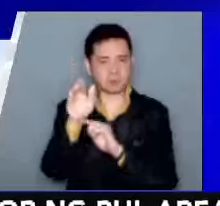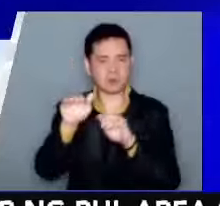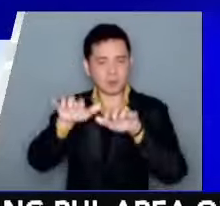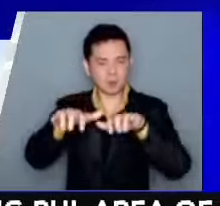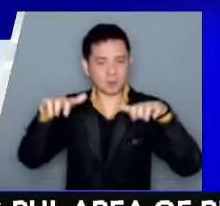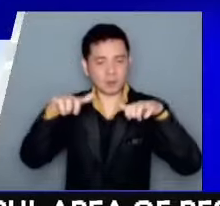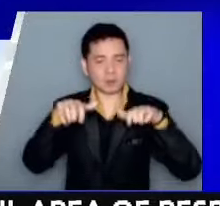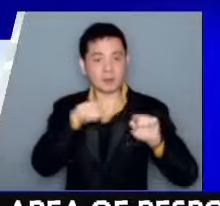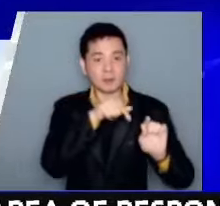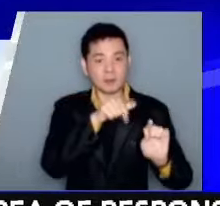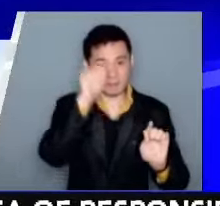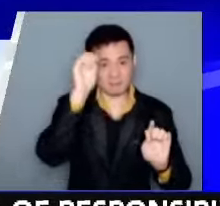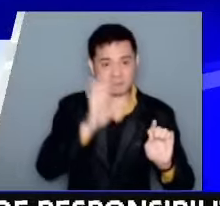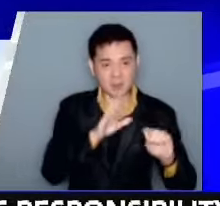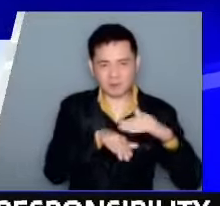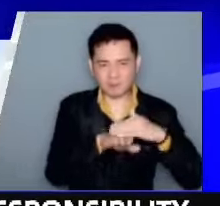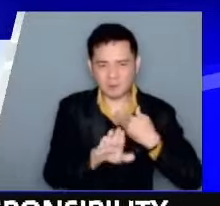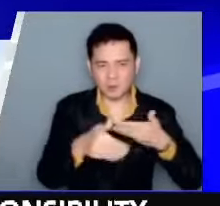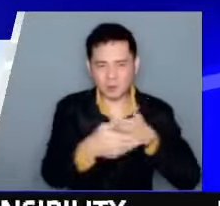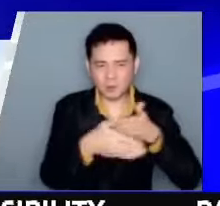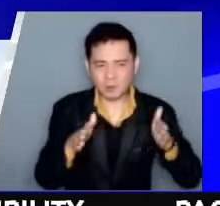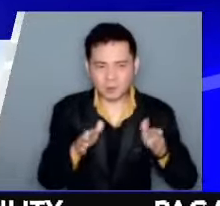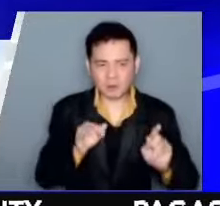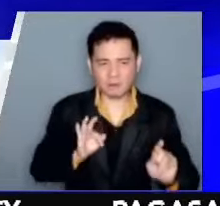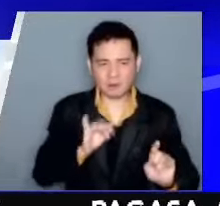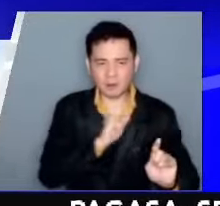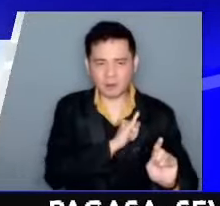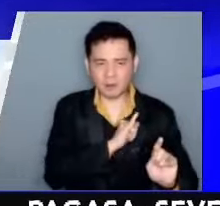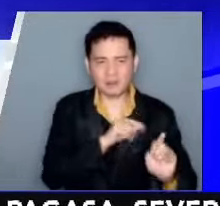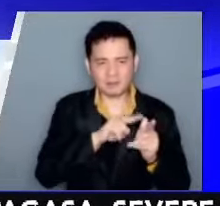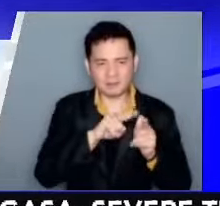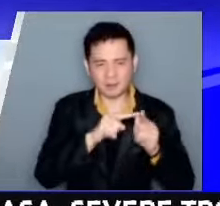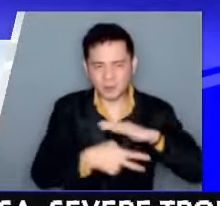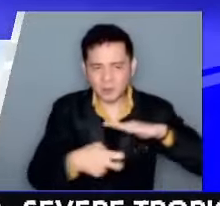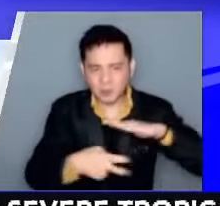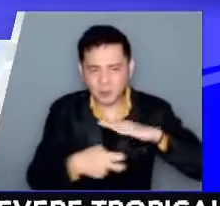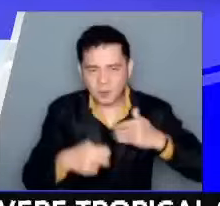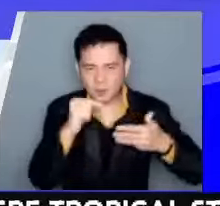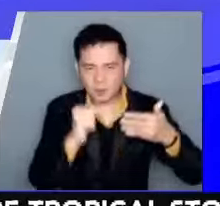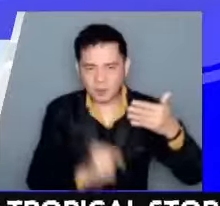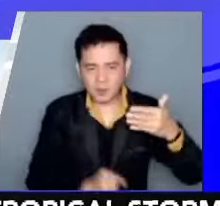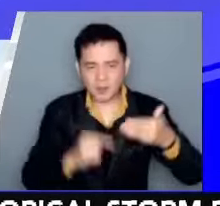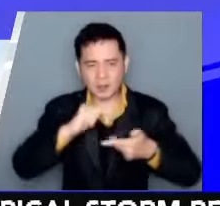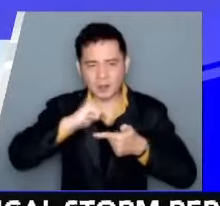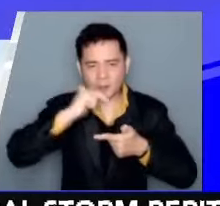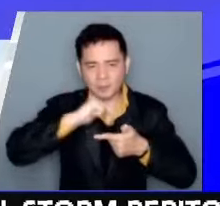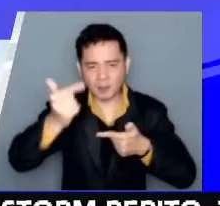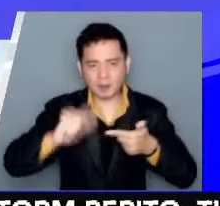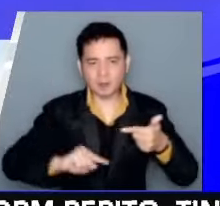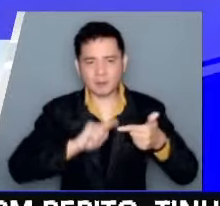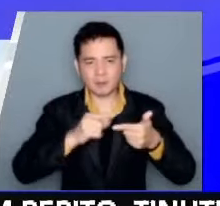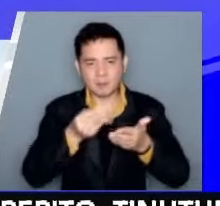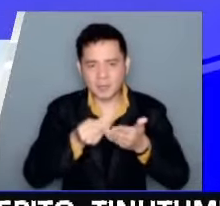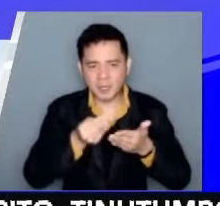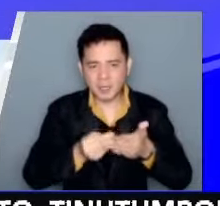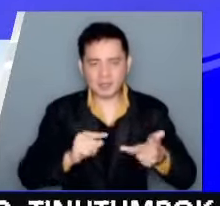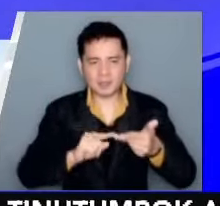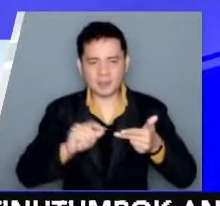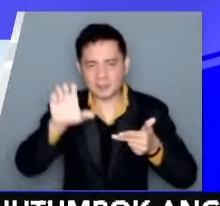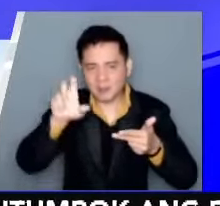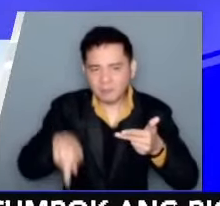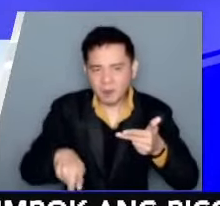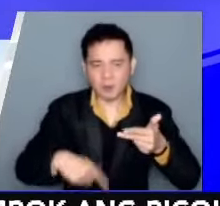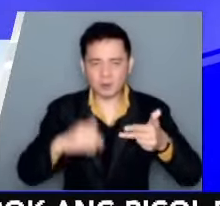ilang silid-aralan. Nakuha niya ang ilang laptop, cellphone at pera ng mga estudyante at guro. Sa follow-up operation, natuntun ang